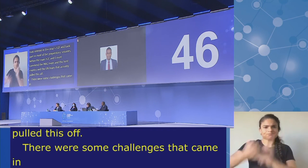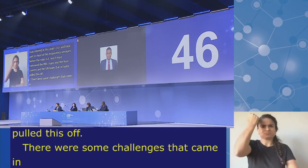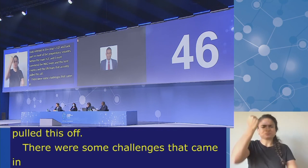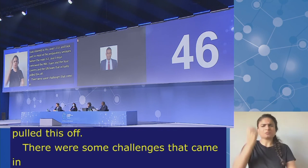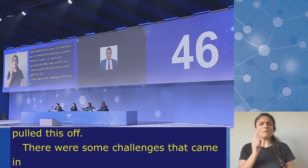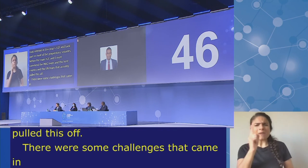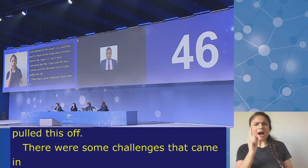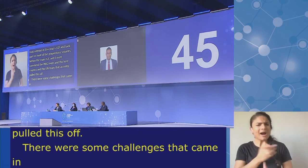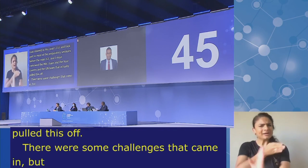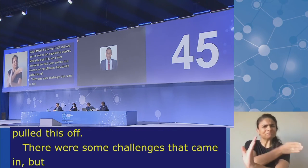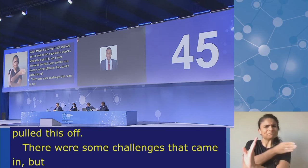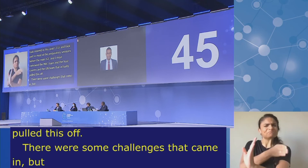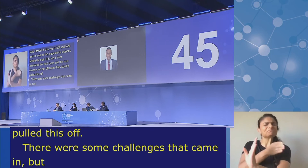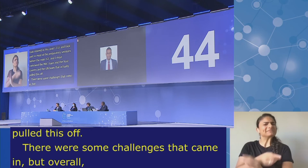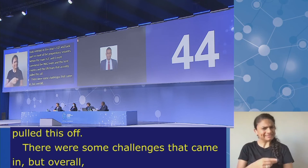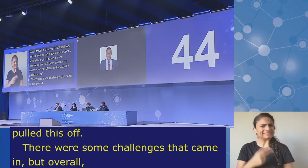консультативную группу,